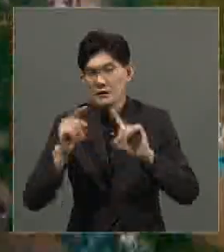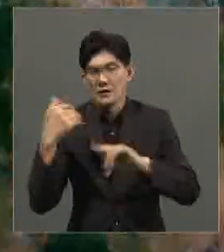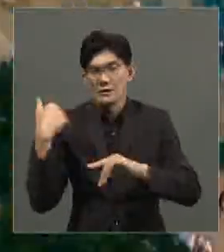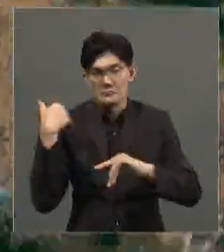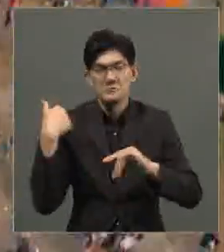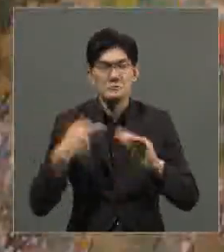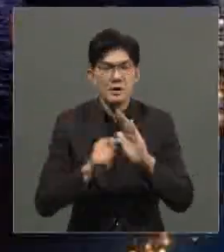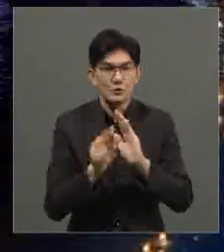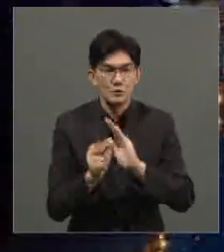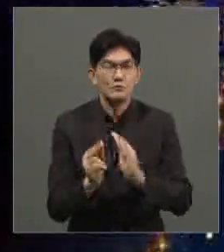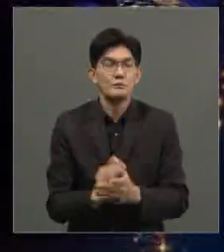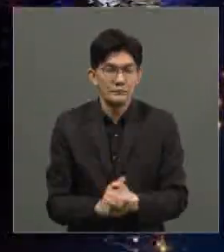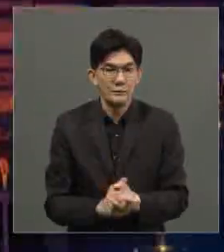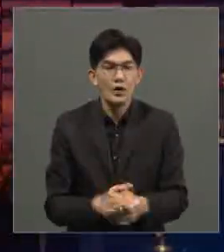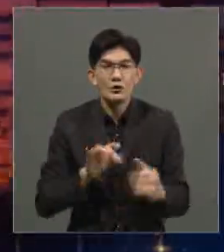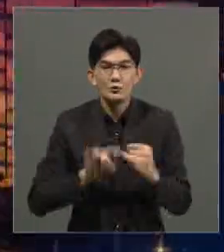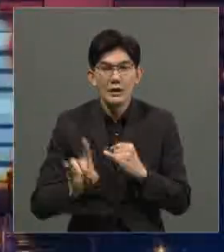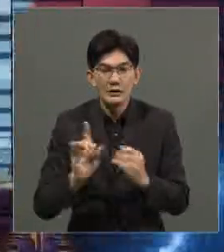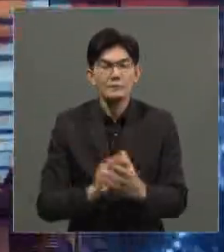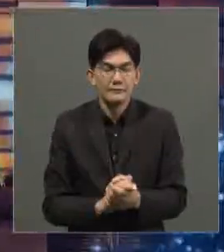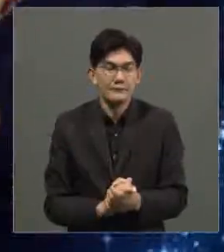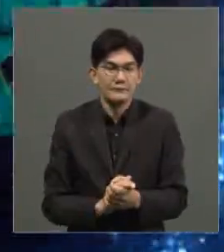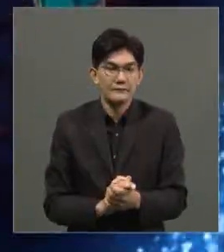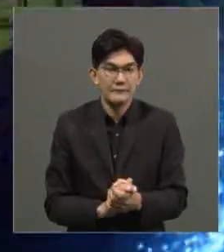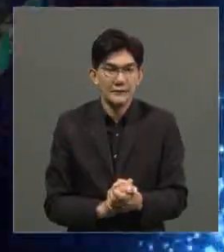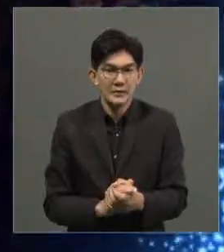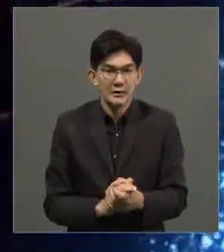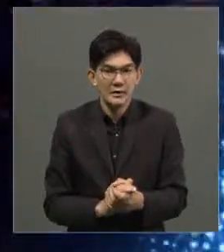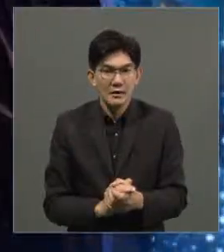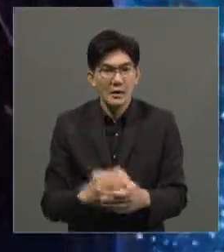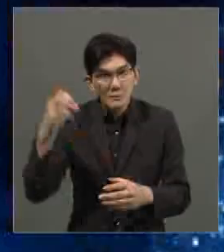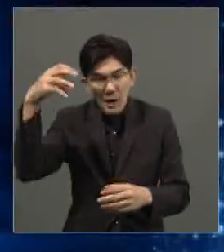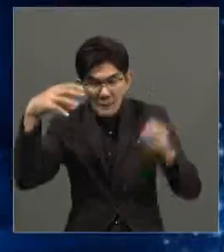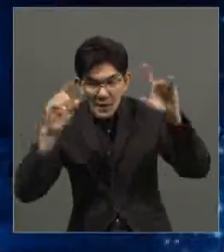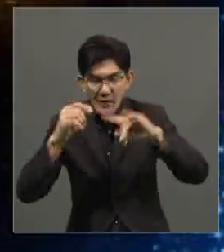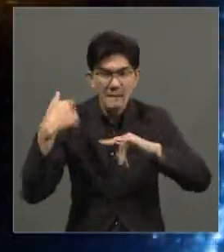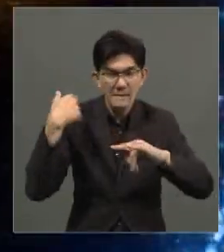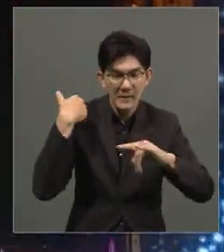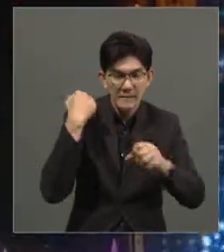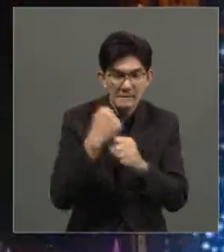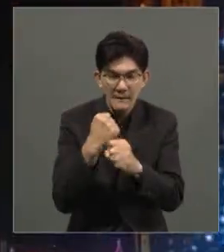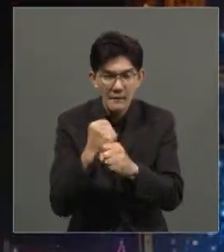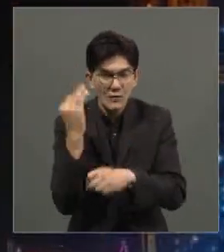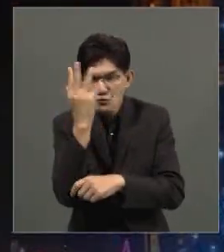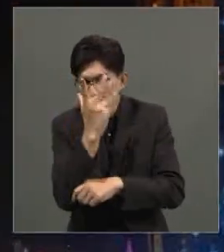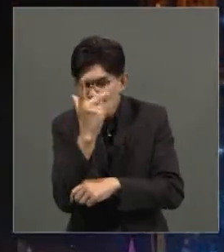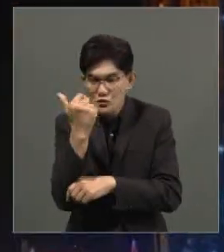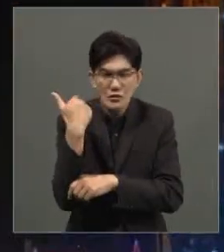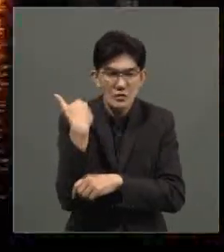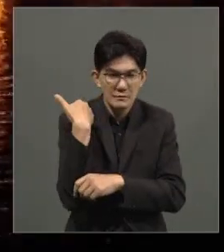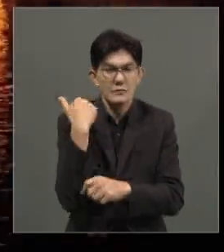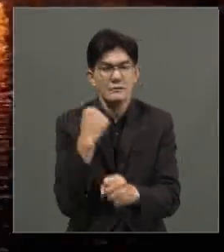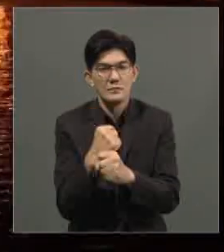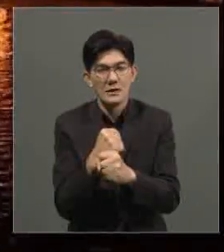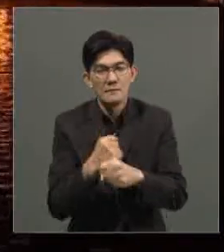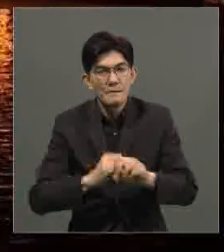ดปทุมธานีปิดท้ายที่เทศกาลแสงสีWriting and Illumination พบกับมหาปรากฏ